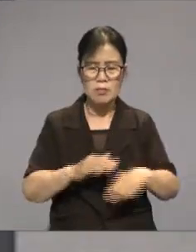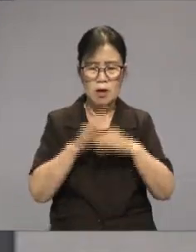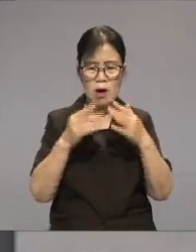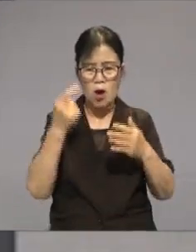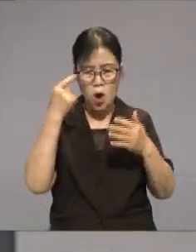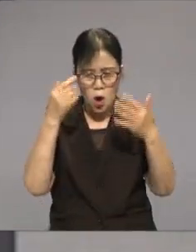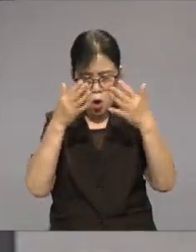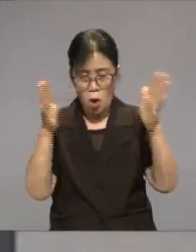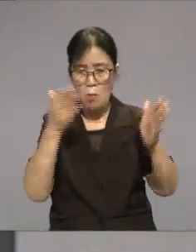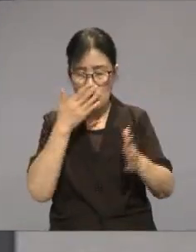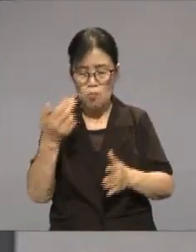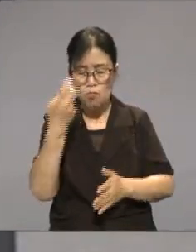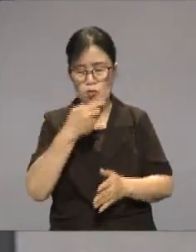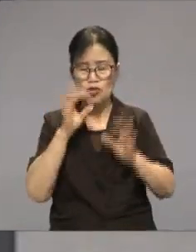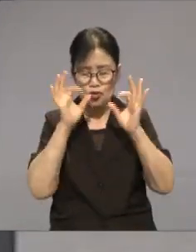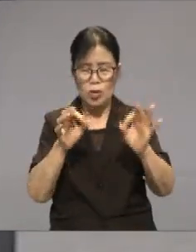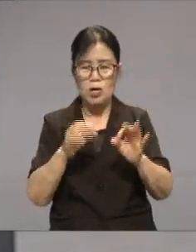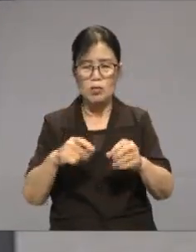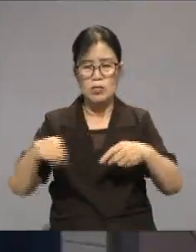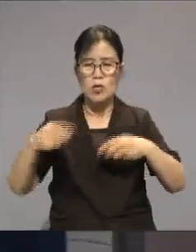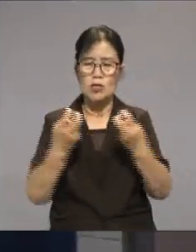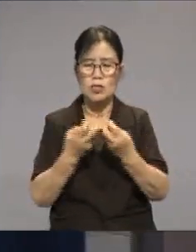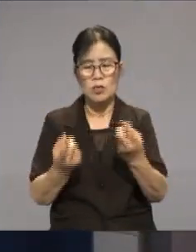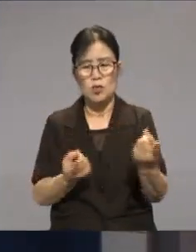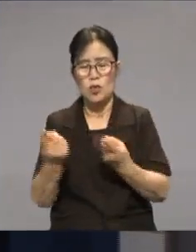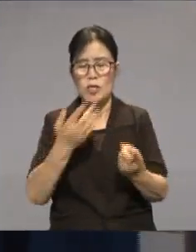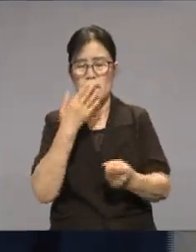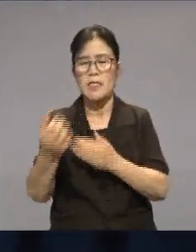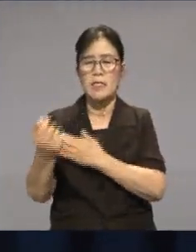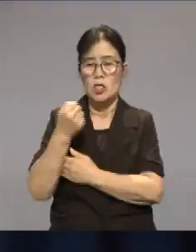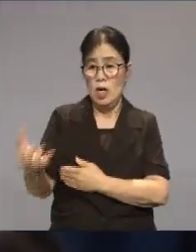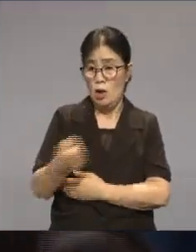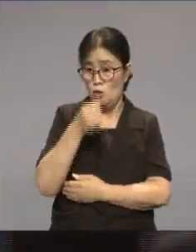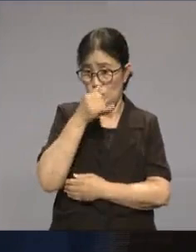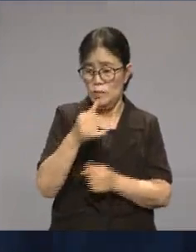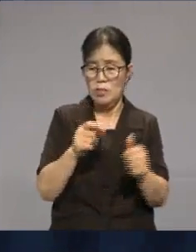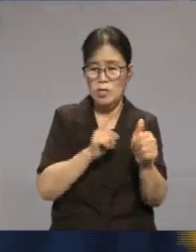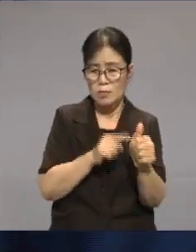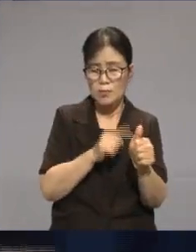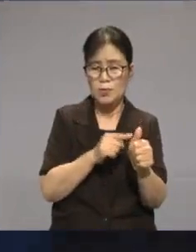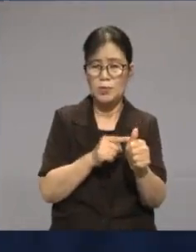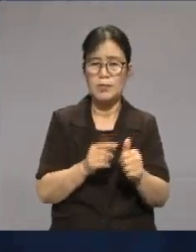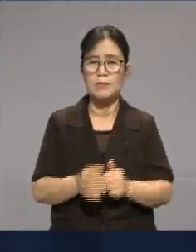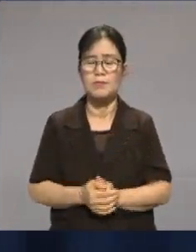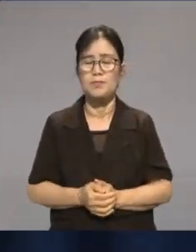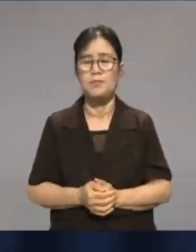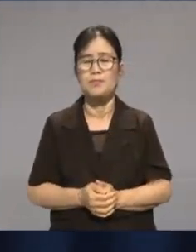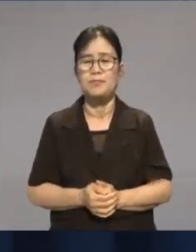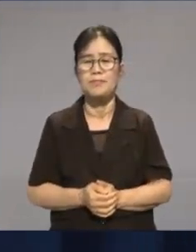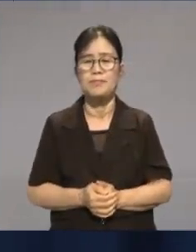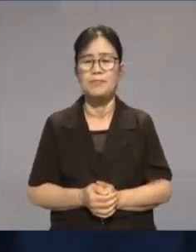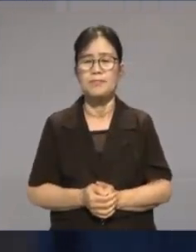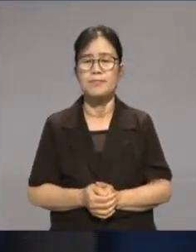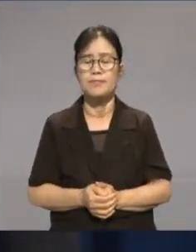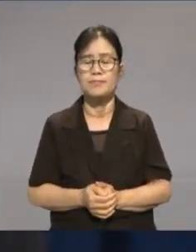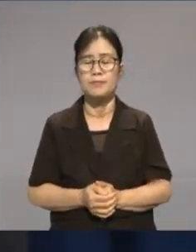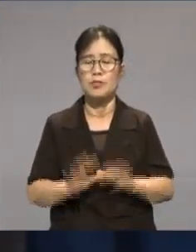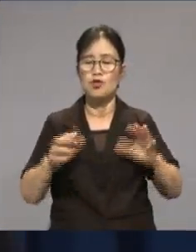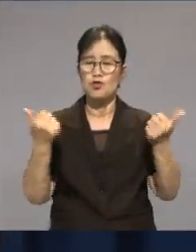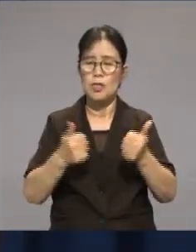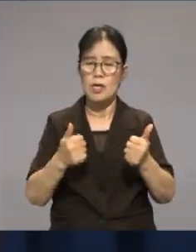시각과 정책 조율 능력을 겸비하고 있다는 평가를 받고 있는 김병환 금융위원장 후보자.